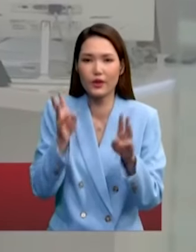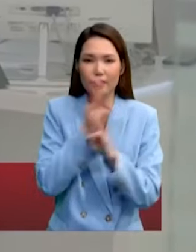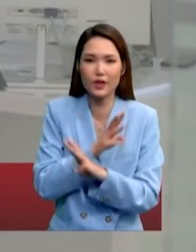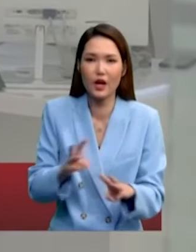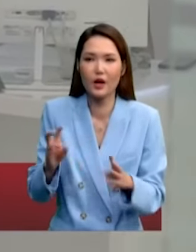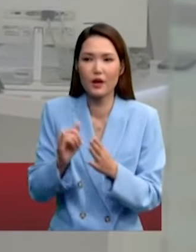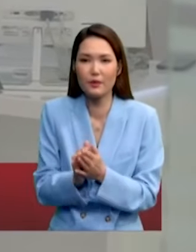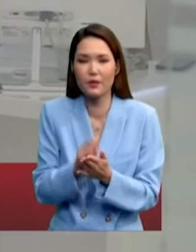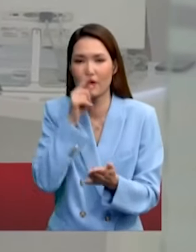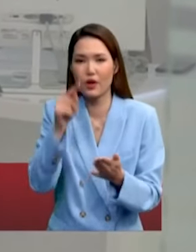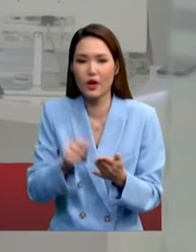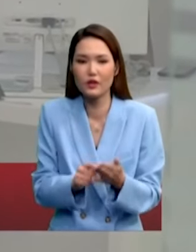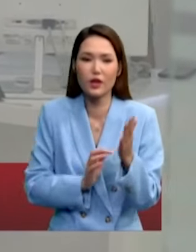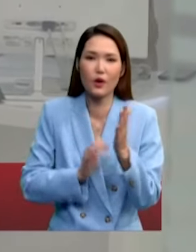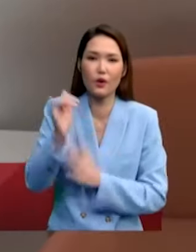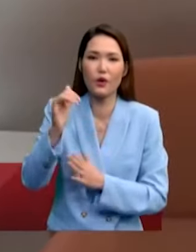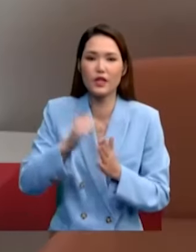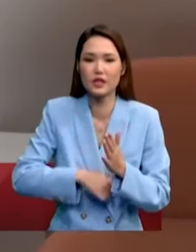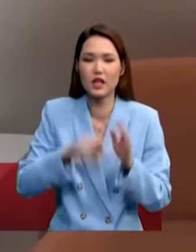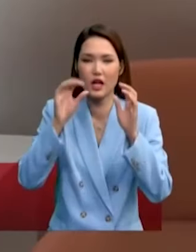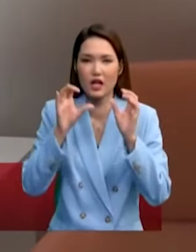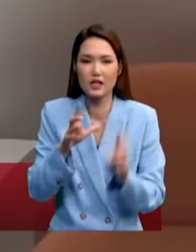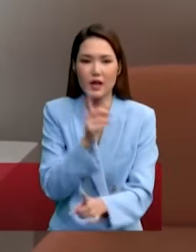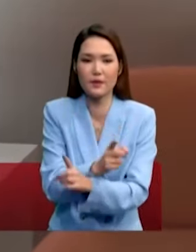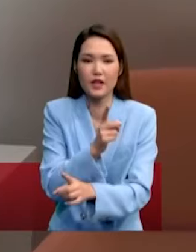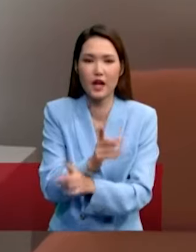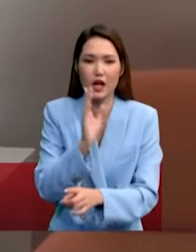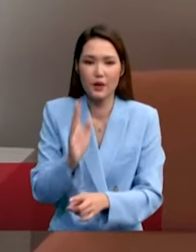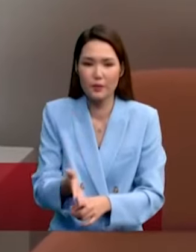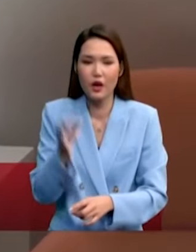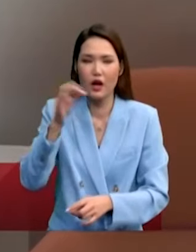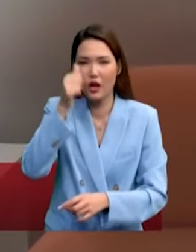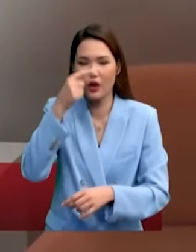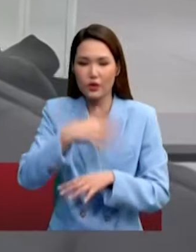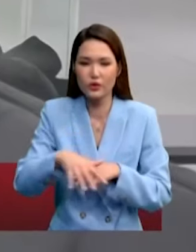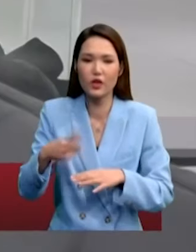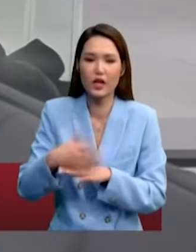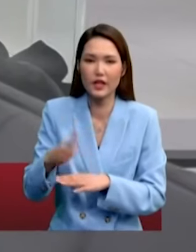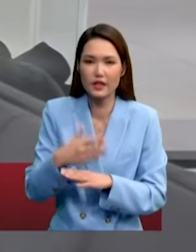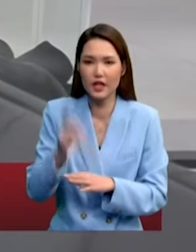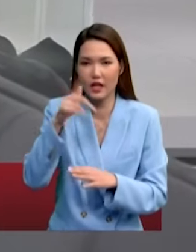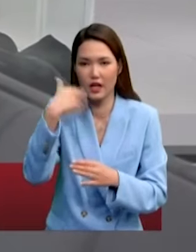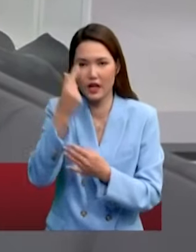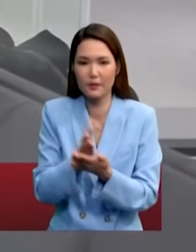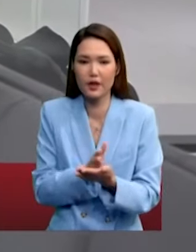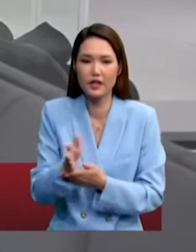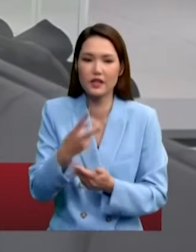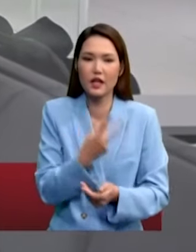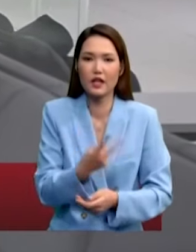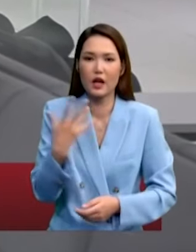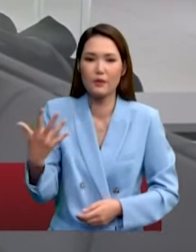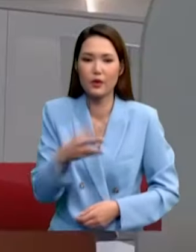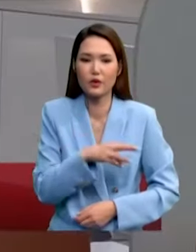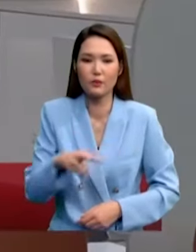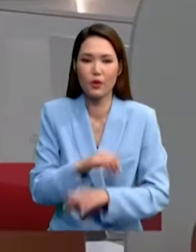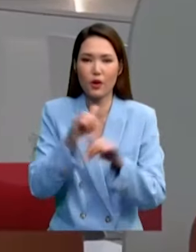жүктемесі шамадан тыс өсіп кетпеу үшін заңнамалық шектеу қойылады. Айталық тұтынушылық несие ресми табысқа қарай 2-5 миллион